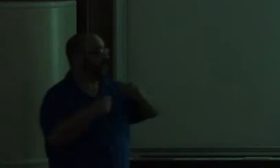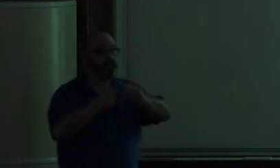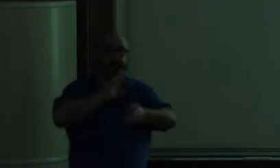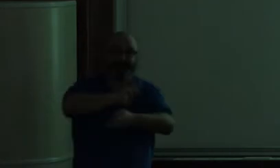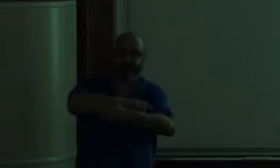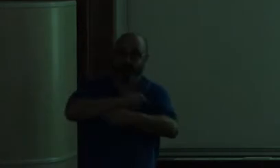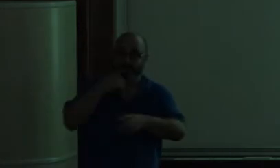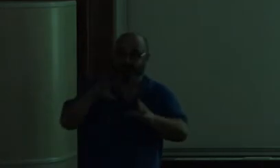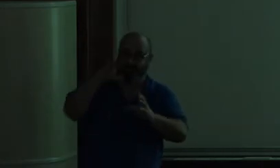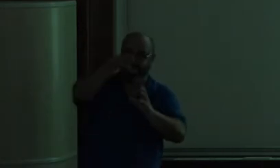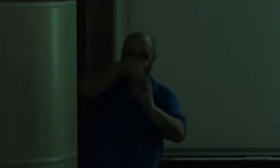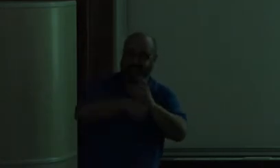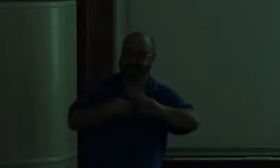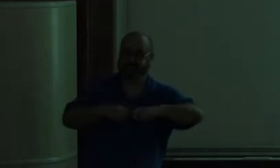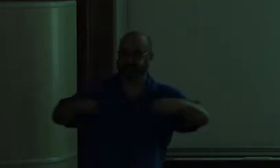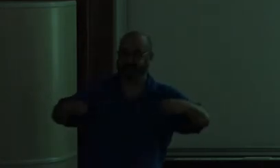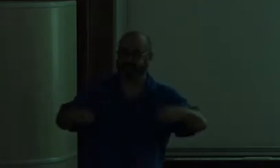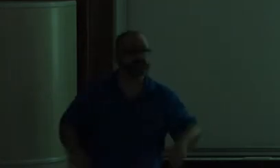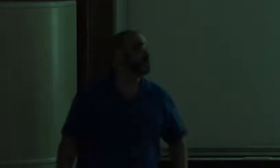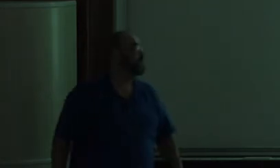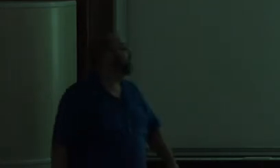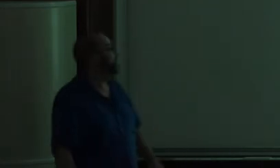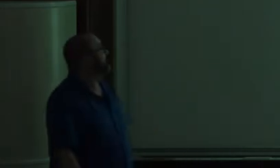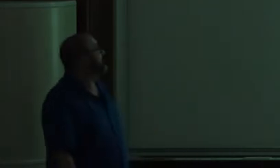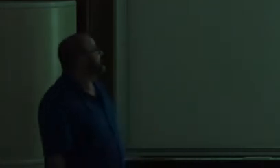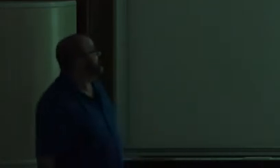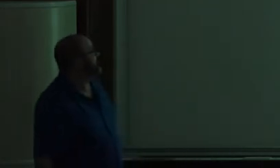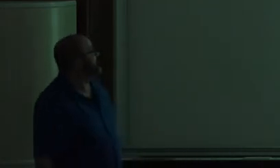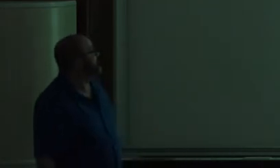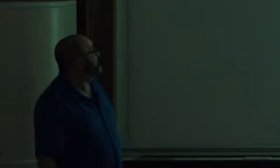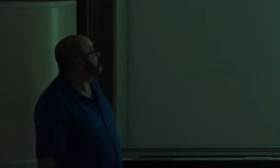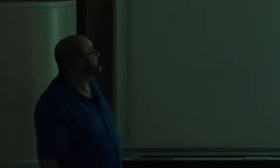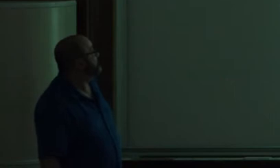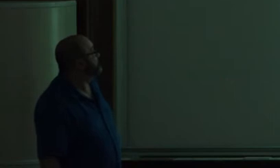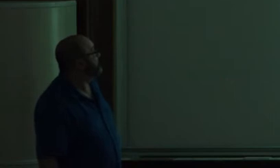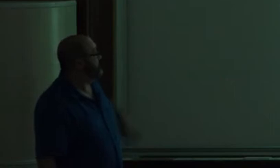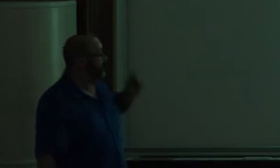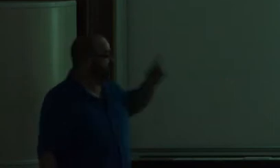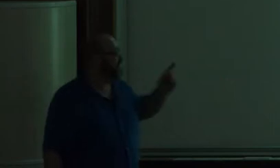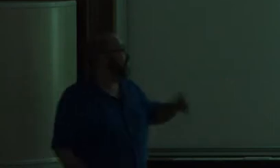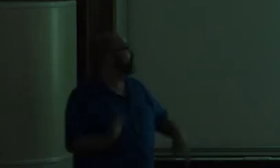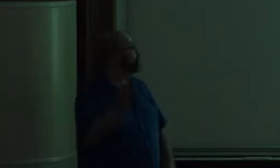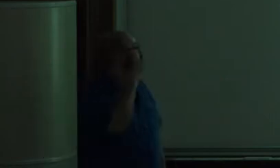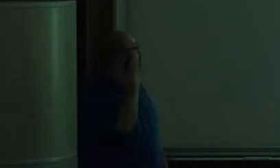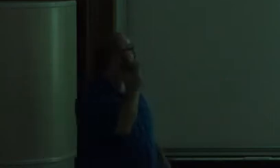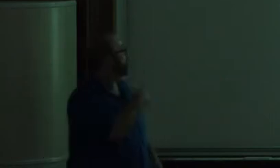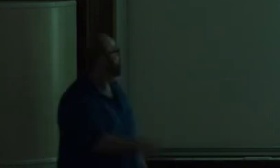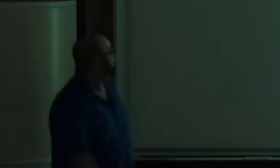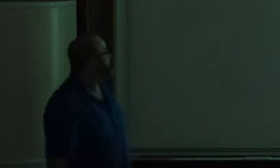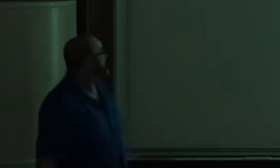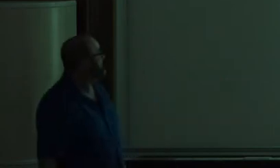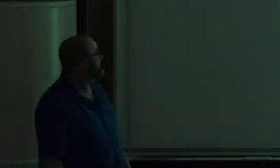intégré carrément dans la syntaxe. Alors, pourquoi c'est important? Ça, normalement, vous connaissez. Hein. Alors, c'est une